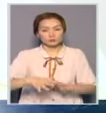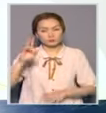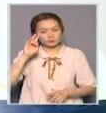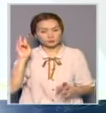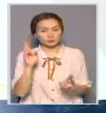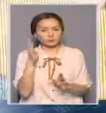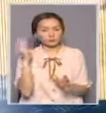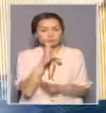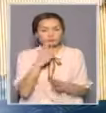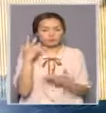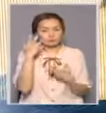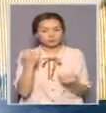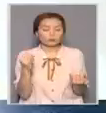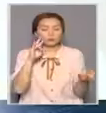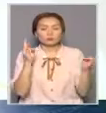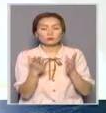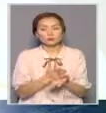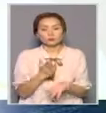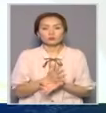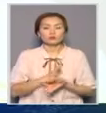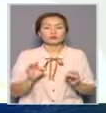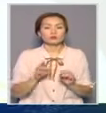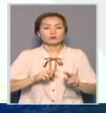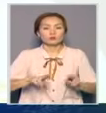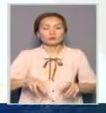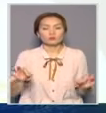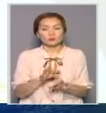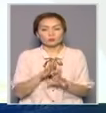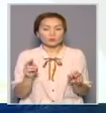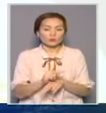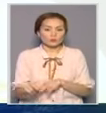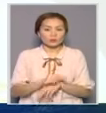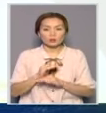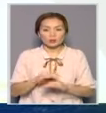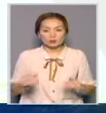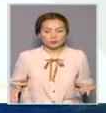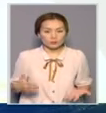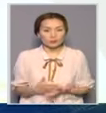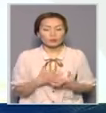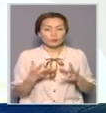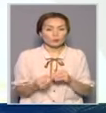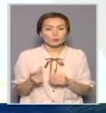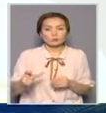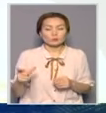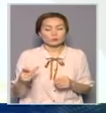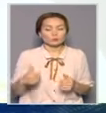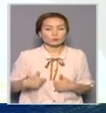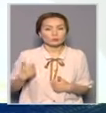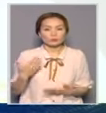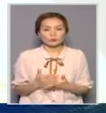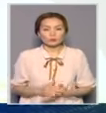стать певицей, сейчас она стала известной. Известный педагог, композитор, воспитывающий учеников. Вот такими людьми мы